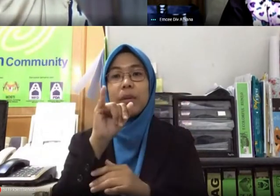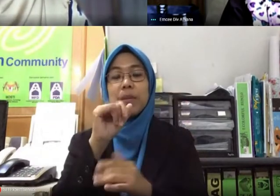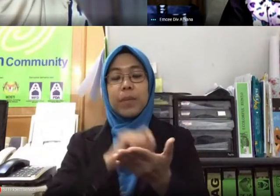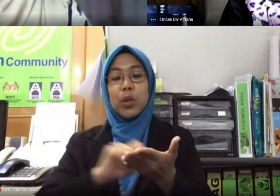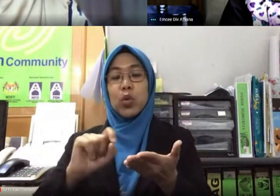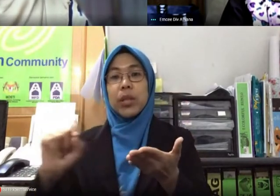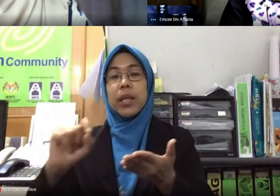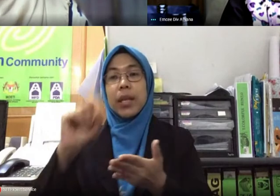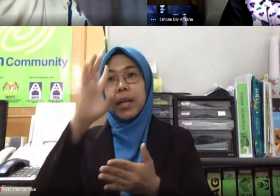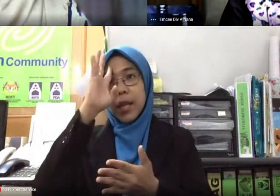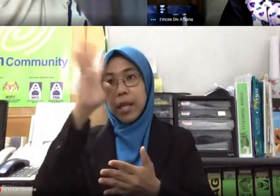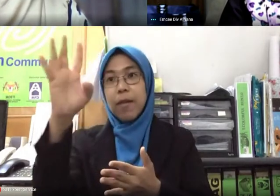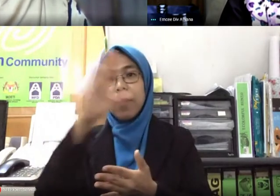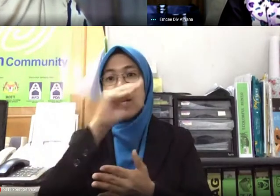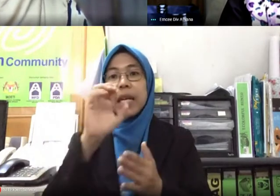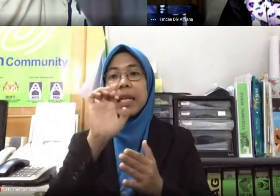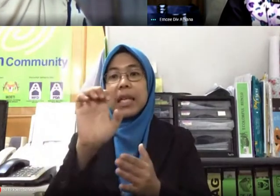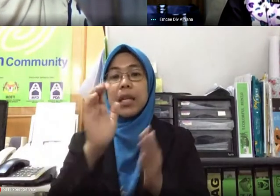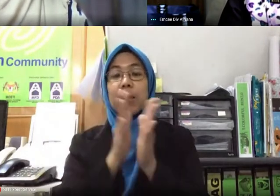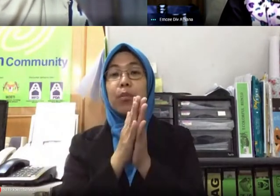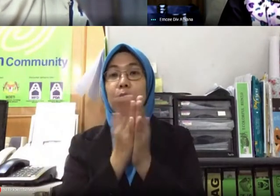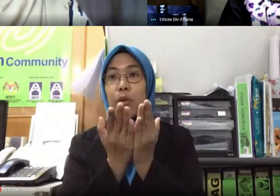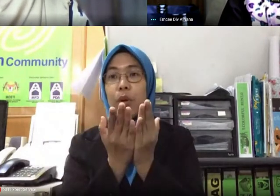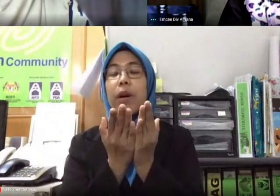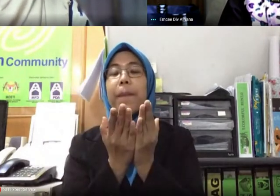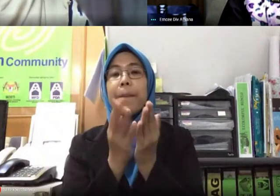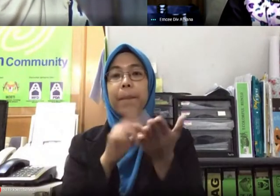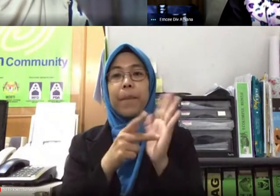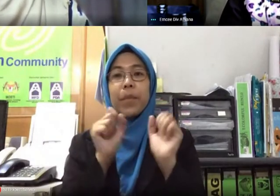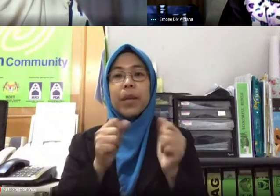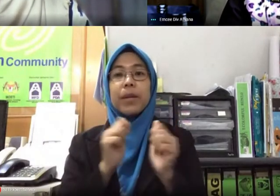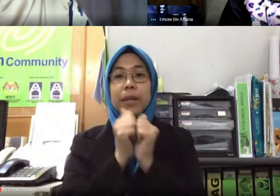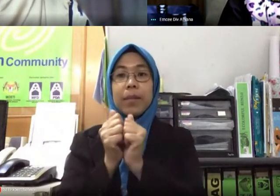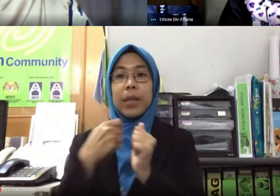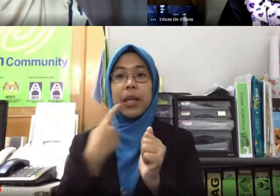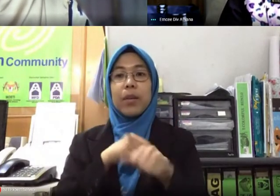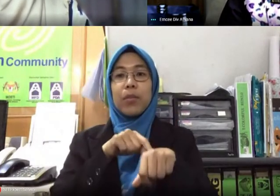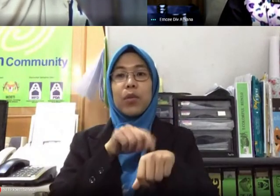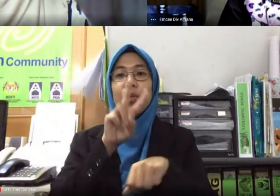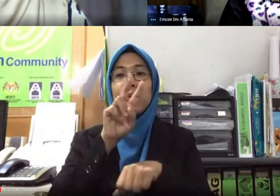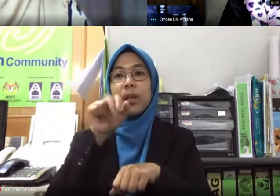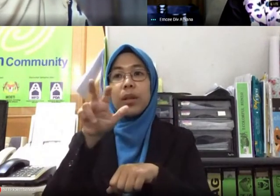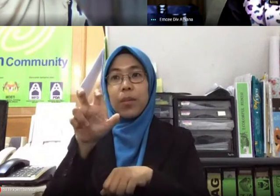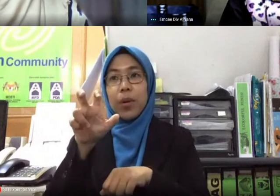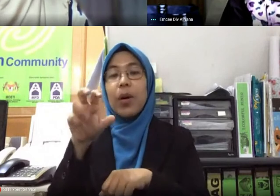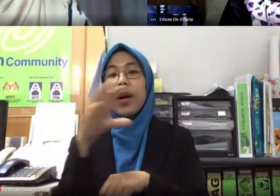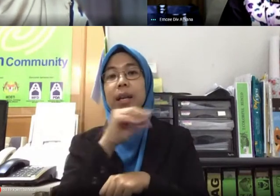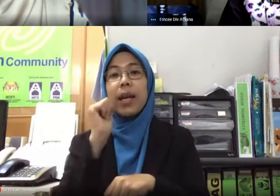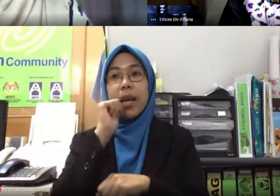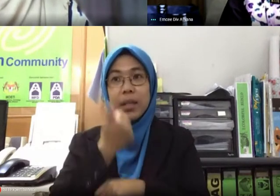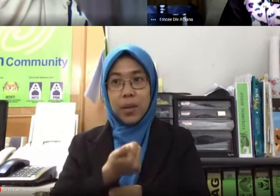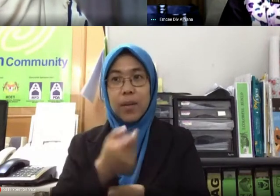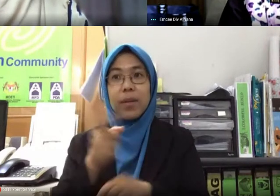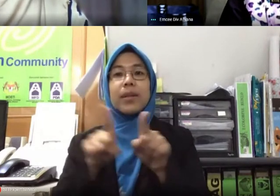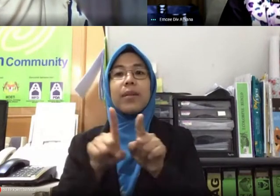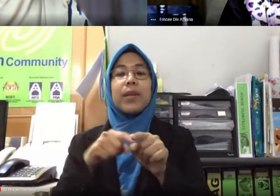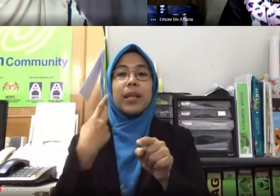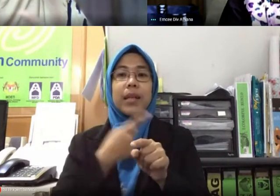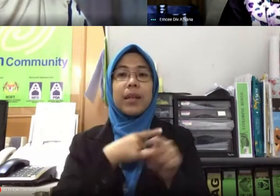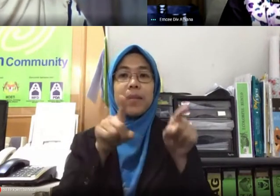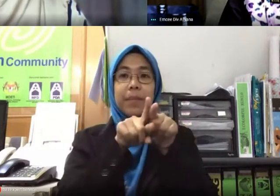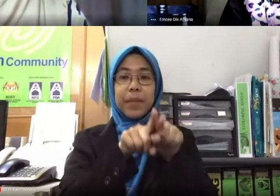penulisan kreatif ataupun e-book, okay, marilah bersama-sama dengan kami pada pukul 2:30 petang. Manakala esok juga kami masih lagi ke udara